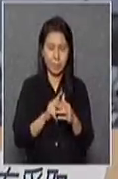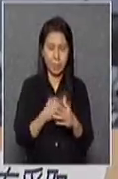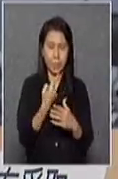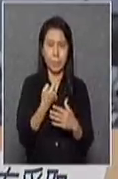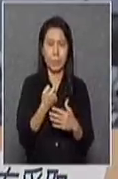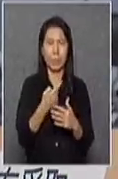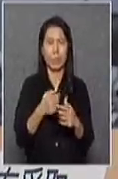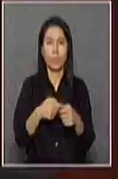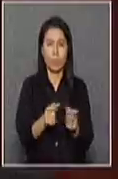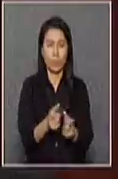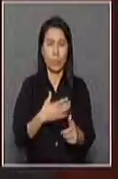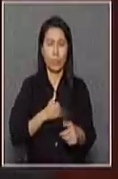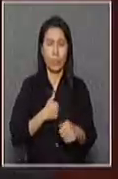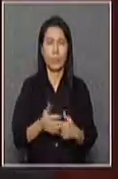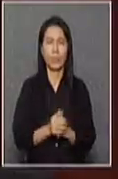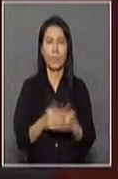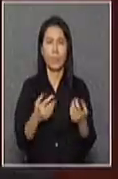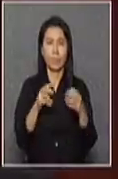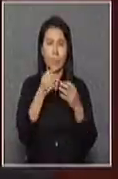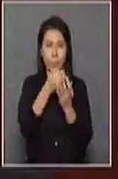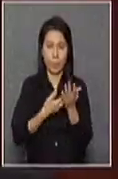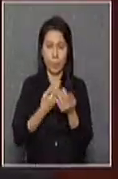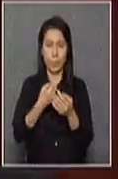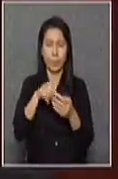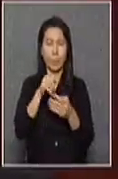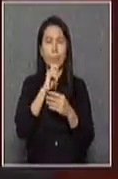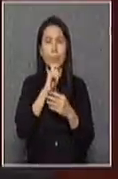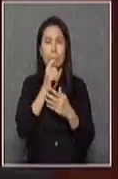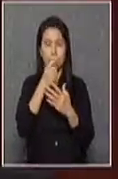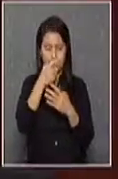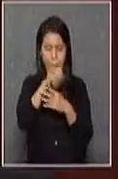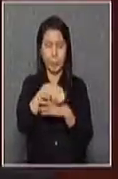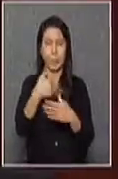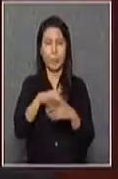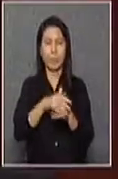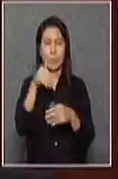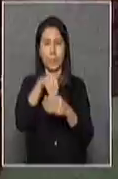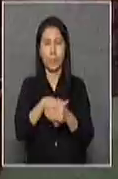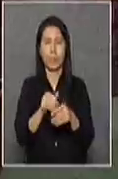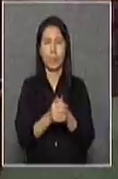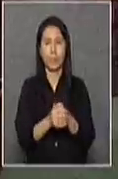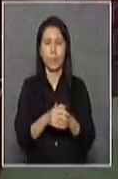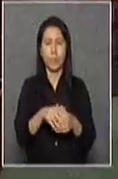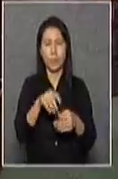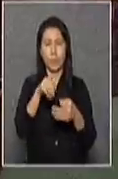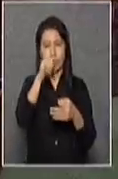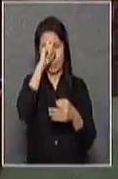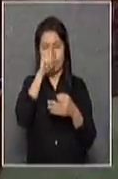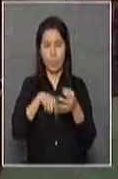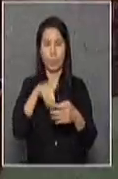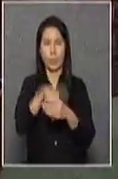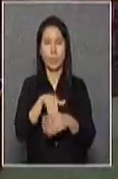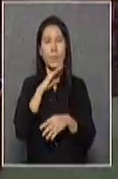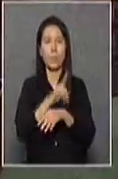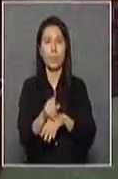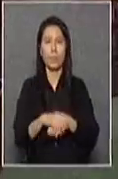開支。 現在各位提出的待決議題是梁國雄議員動議的修正案，予以通過。現在付諸表決。梁國雄議員要求記名表決，表決鐘響